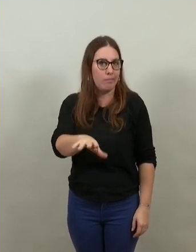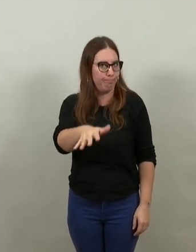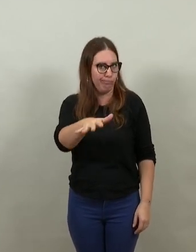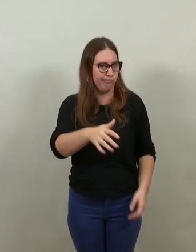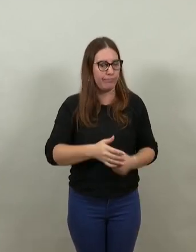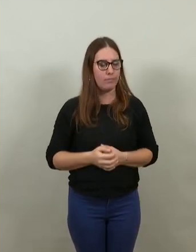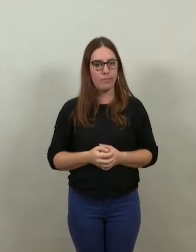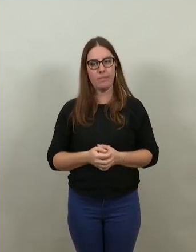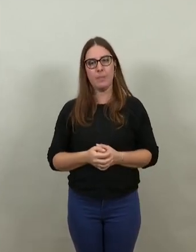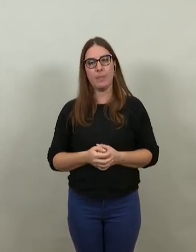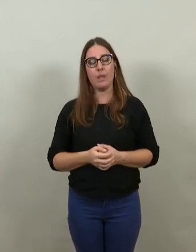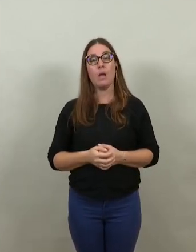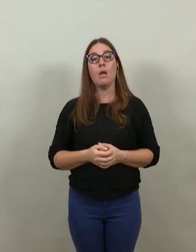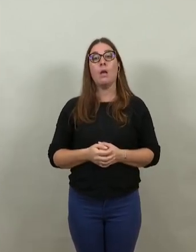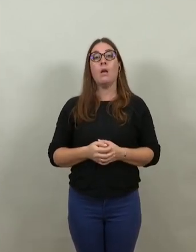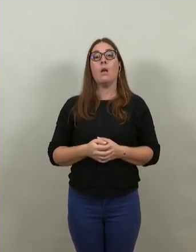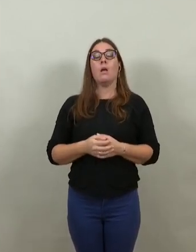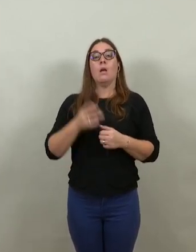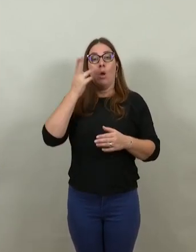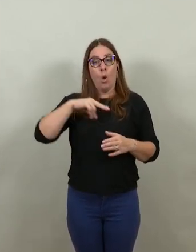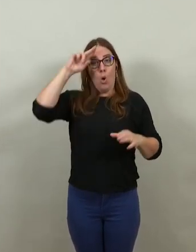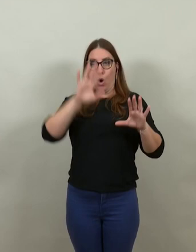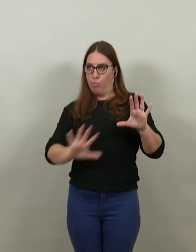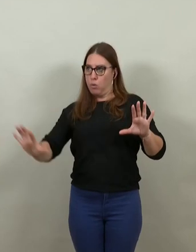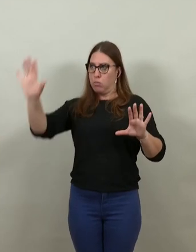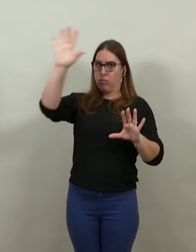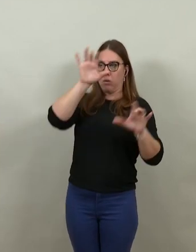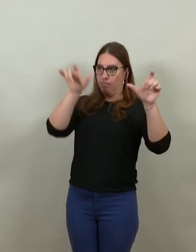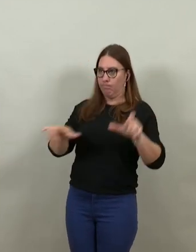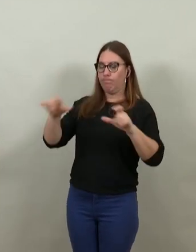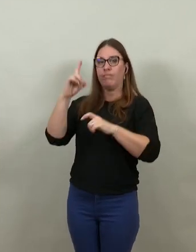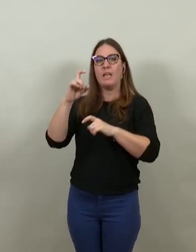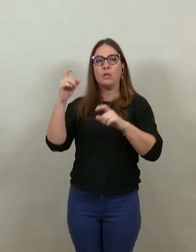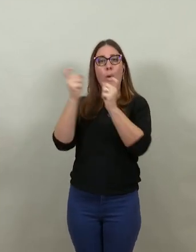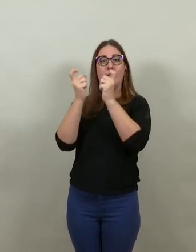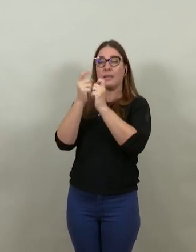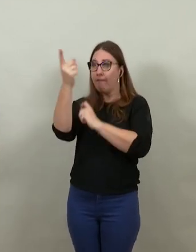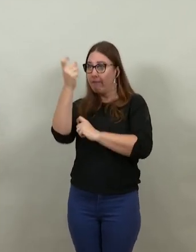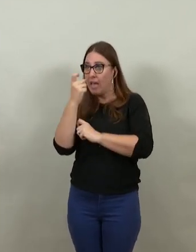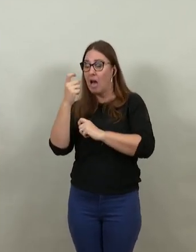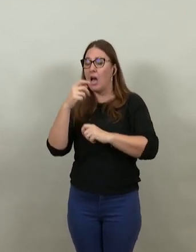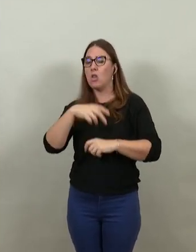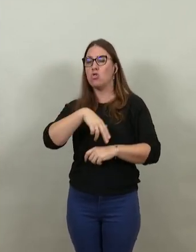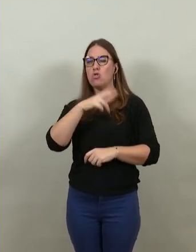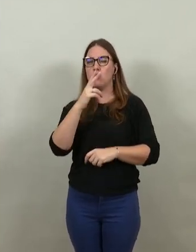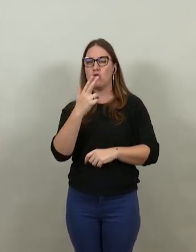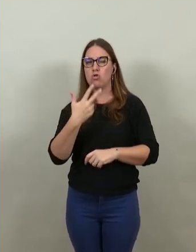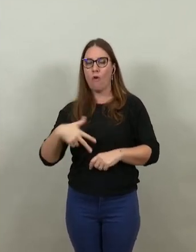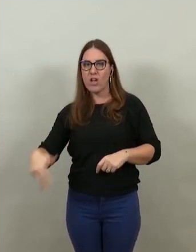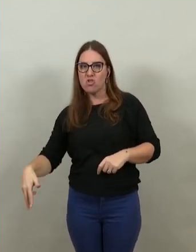réalité il suffit de sur le continent européen d'aller voir la production d'hydroélectricité norvégienne qui